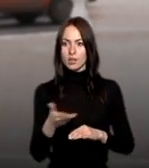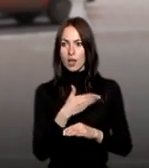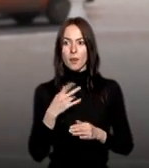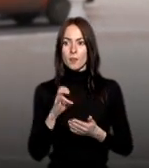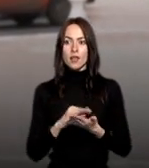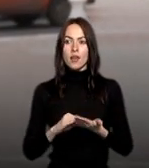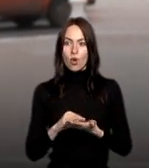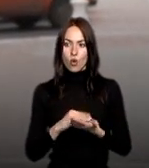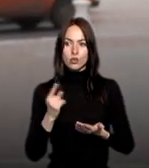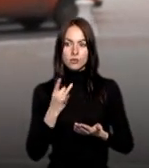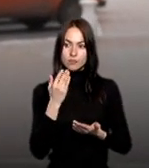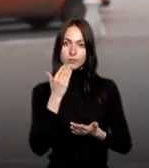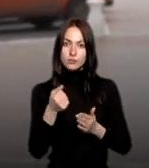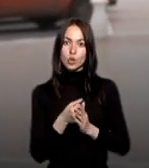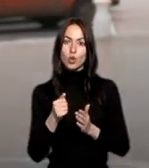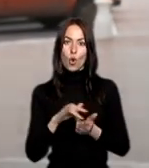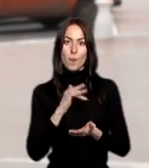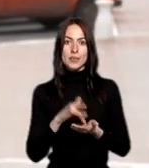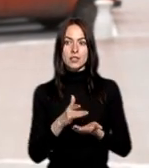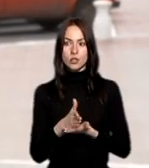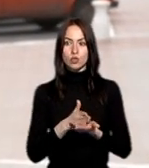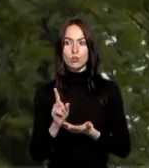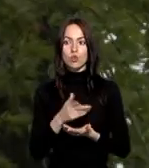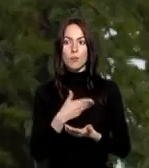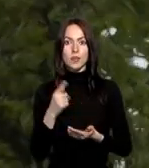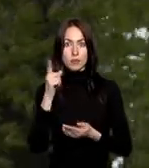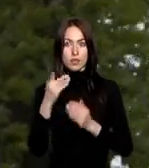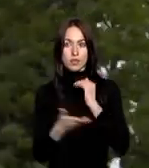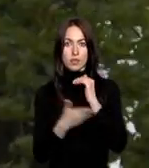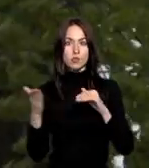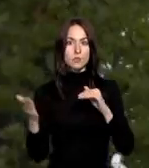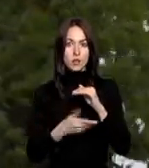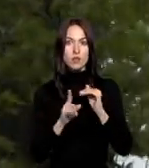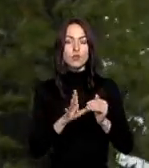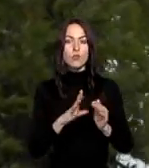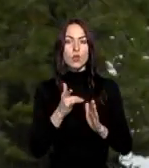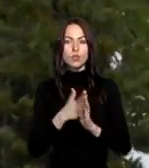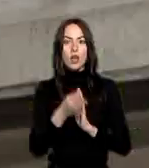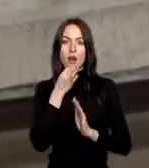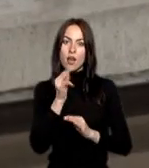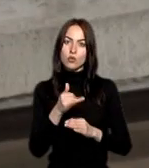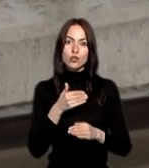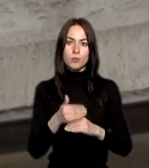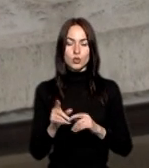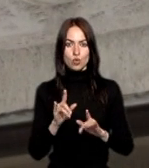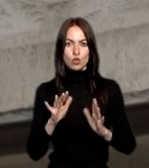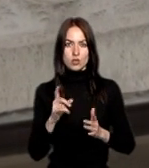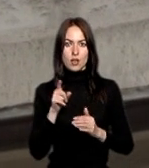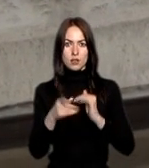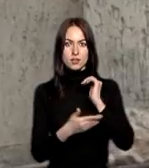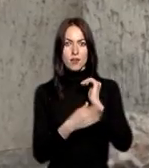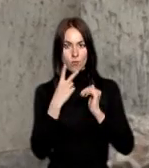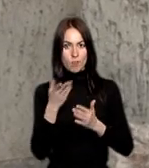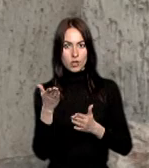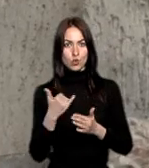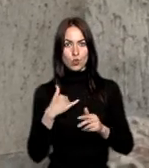Ми не один раз звертались до міських служб, щоб нам його спиляли, тому що було зрозуміло, рано чи пізно з ним щось станеться. Ось бачите,